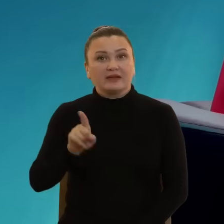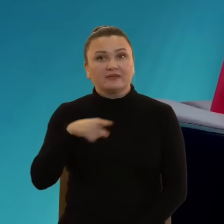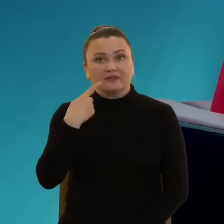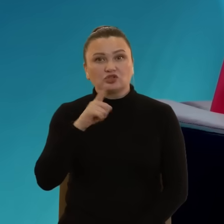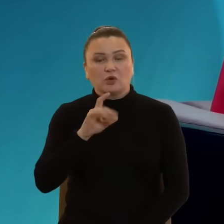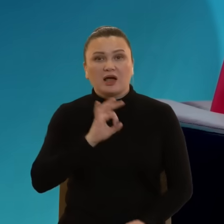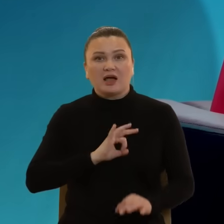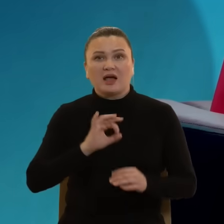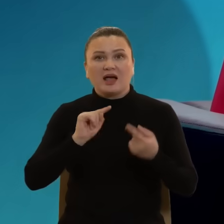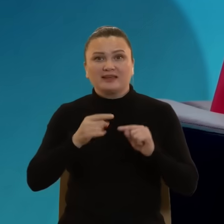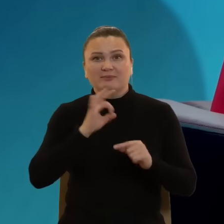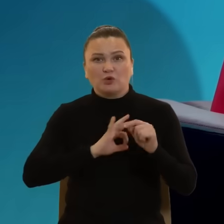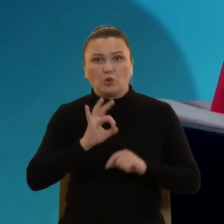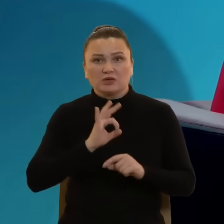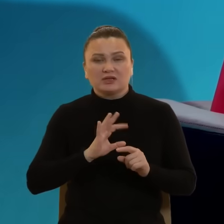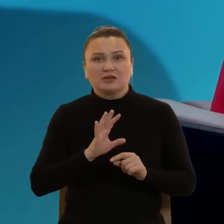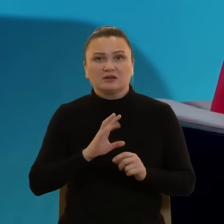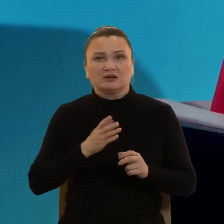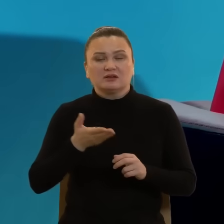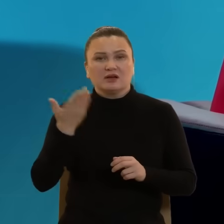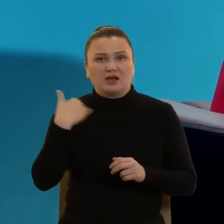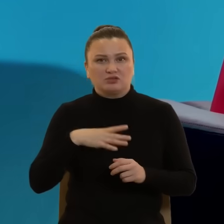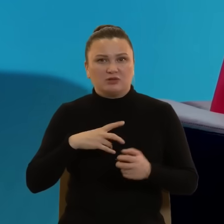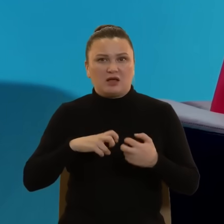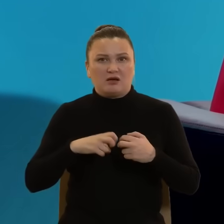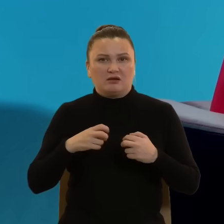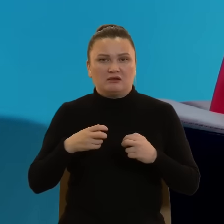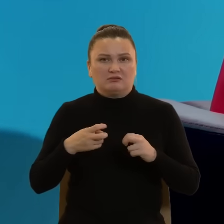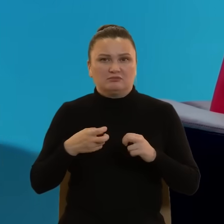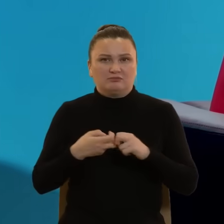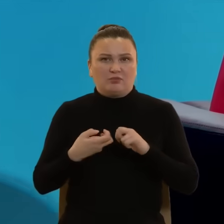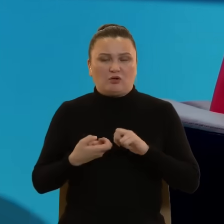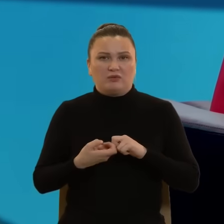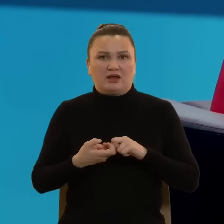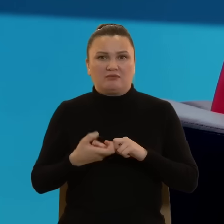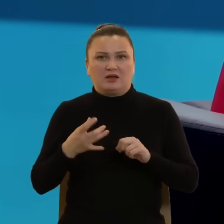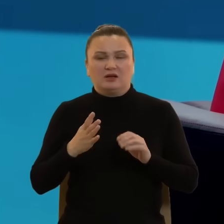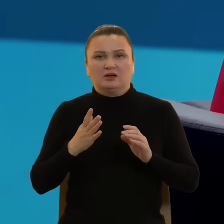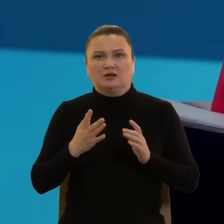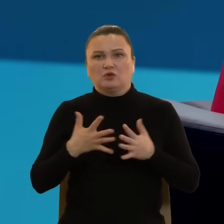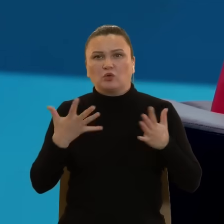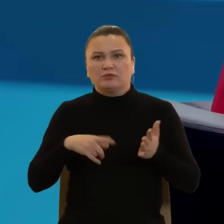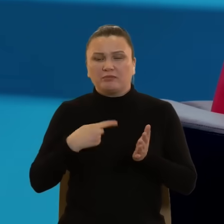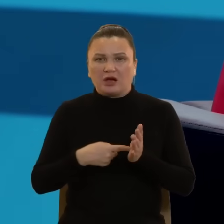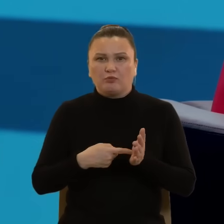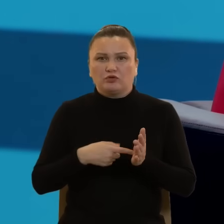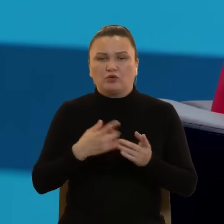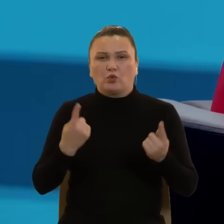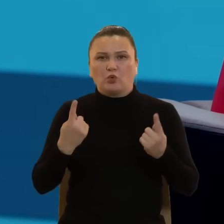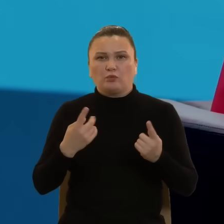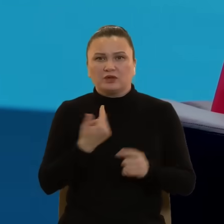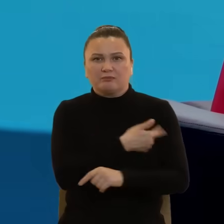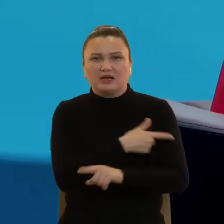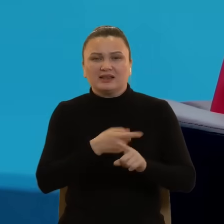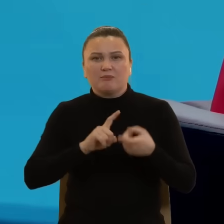что антибиотикорезистентность, проблема была раньше крупных мегаполисов, крупных стационаров. То есть эти